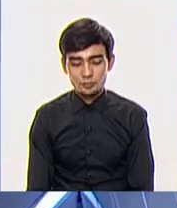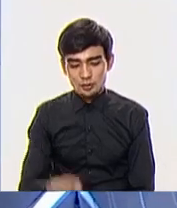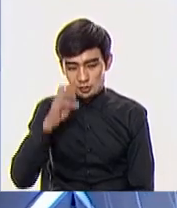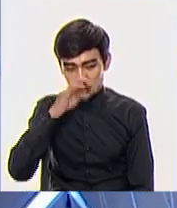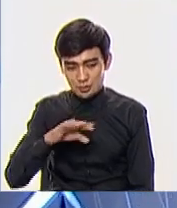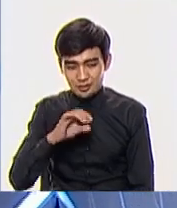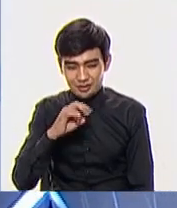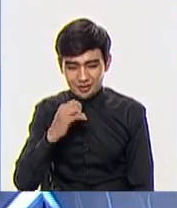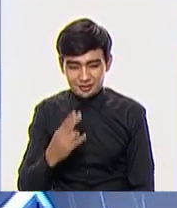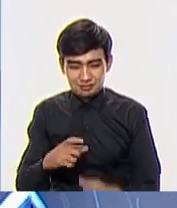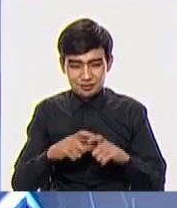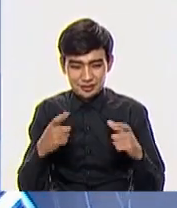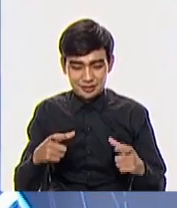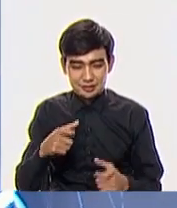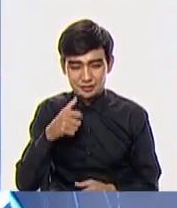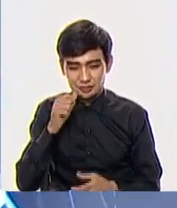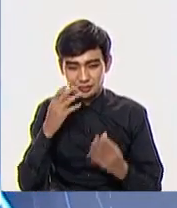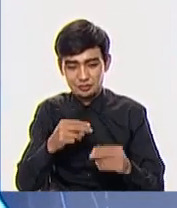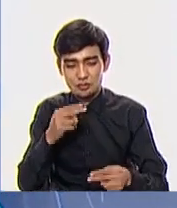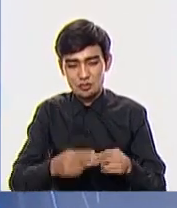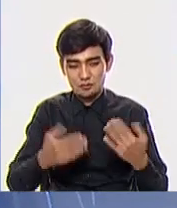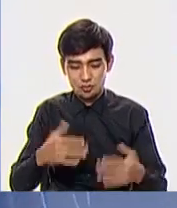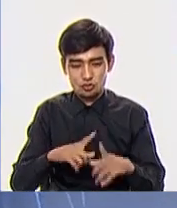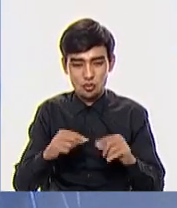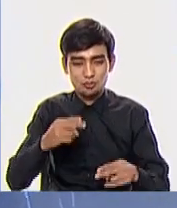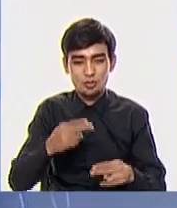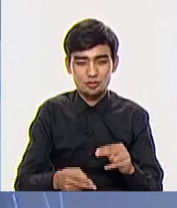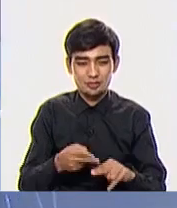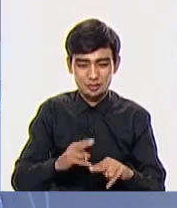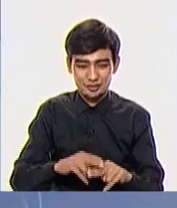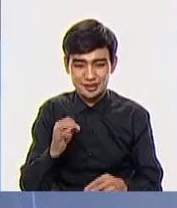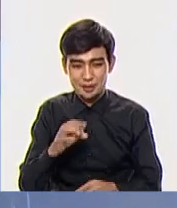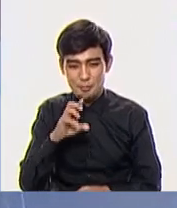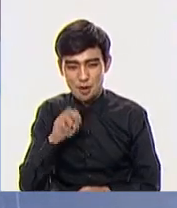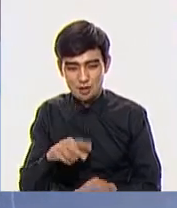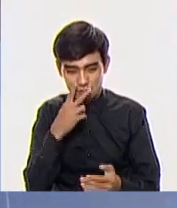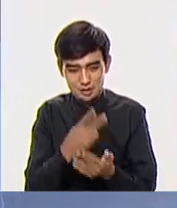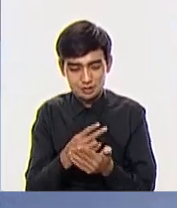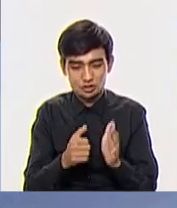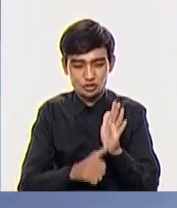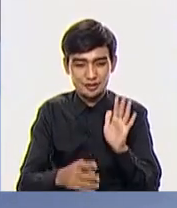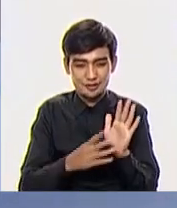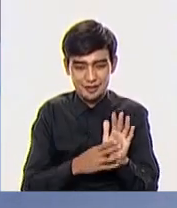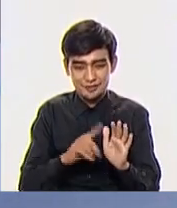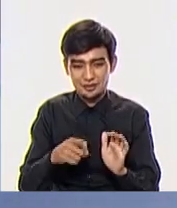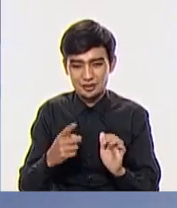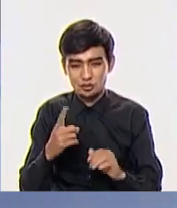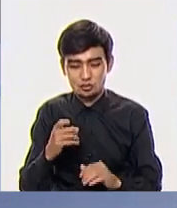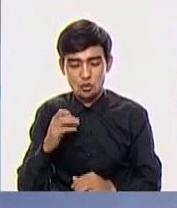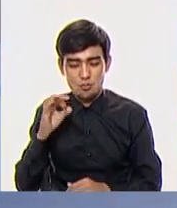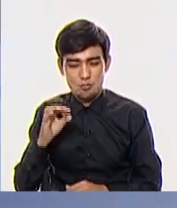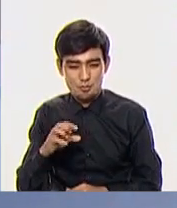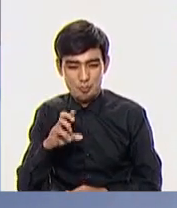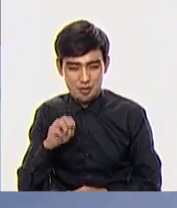Елімізде ұлттық бірыңғай тестілеу кешендері аяқталды. Биыл мектеп түлектерінің жинаған орташа көрсеткіші 69.108 балды құраған.